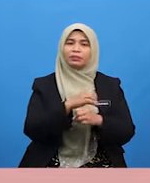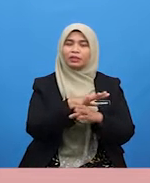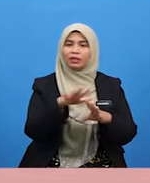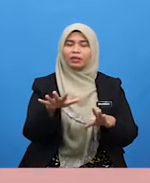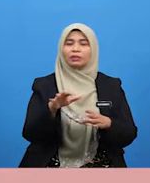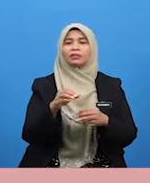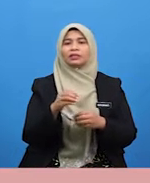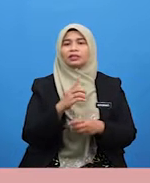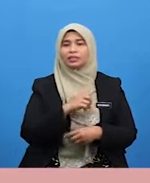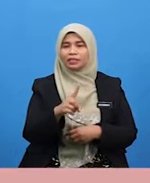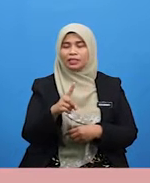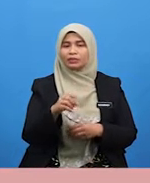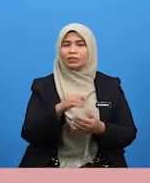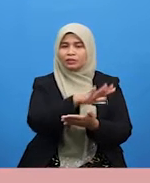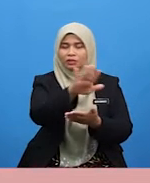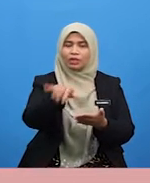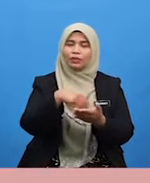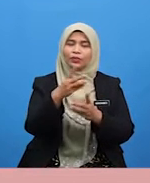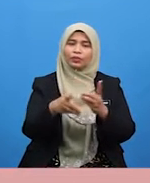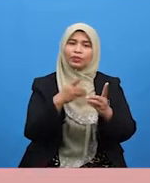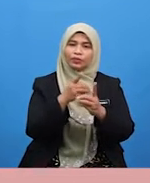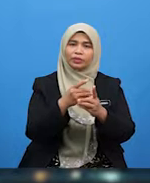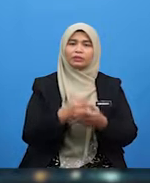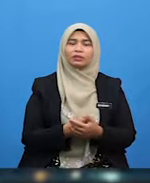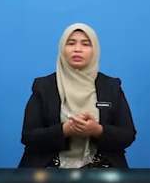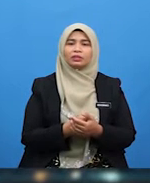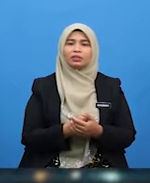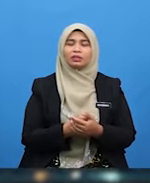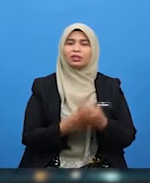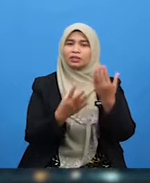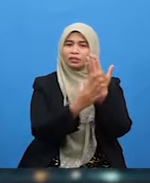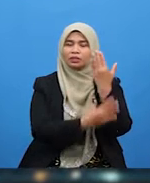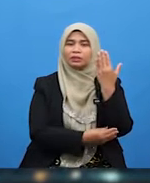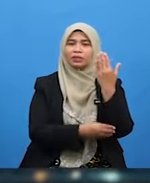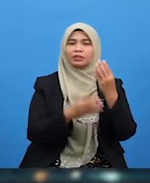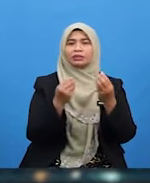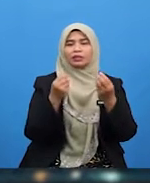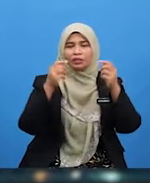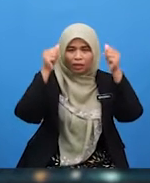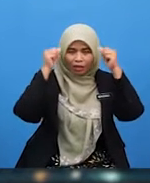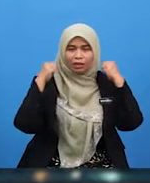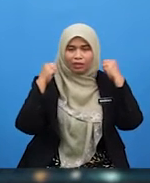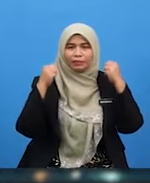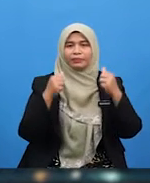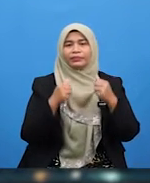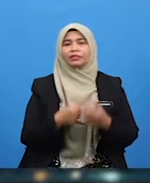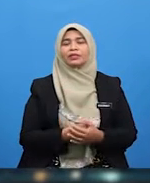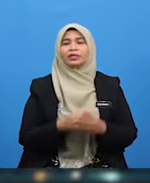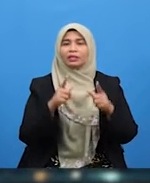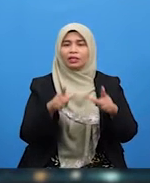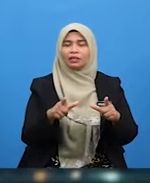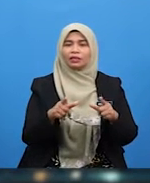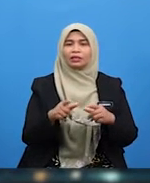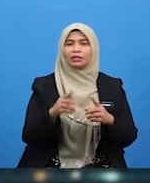penyebaran agama Islam ke seluruh pelosok dunia. Semenanjung tanah Arab terletak di antara